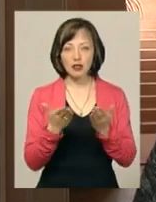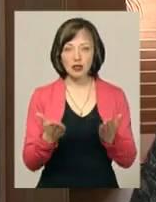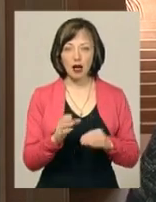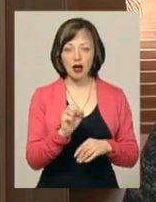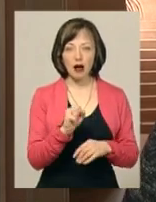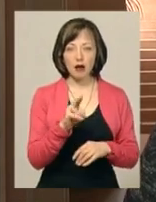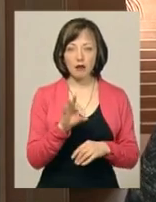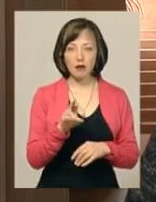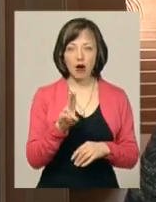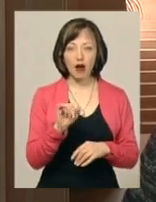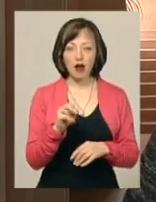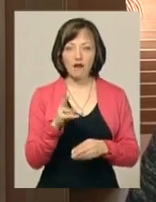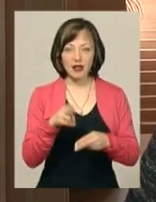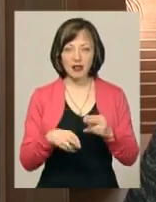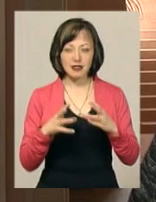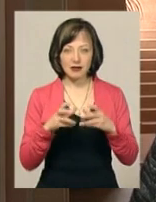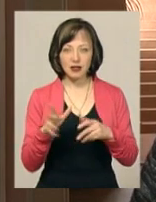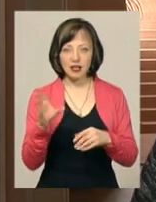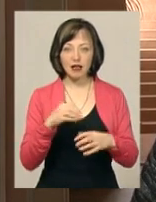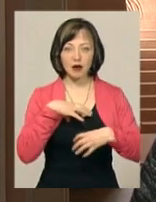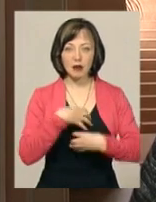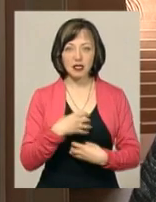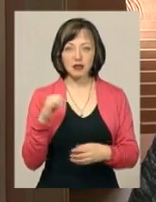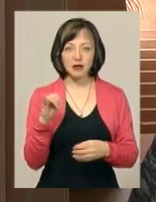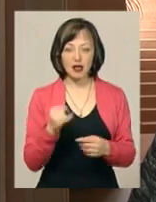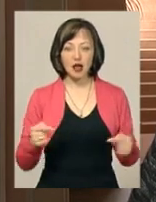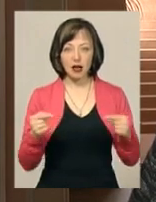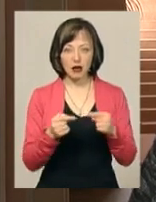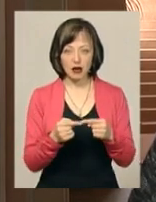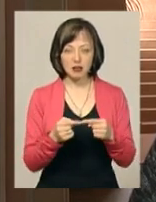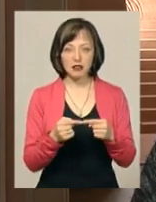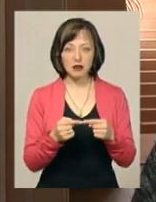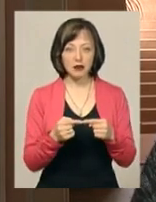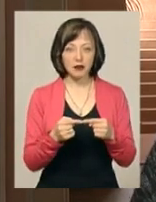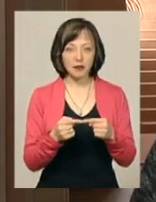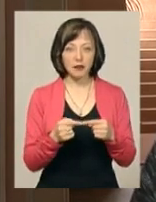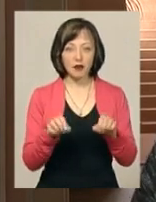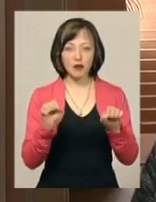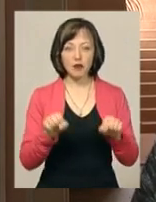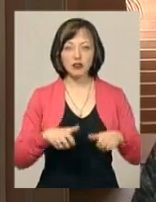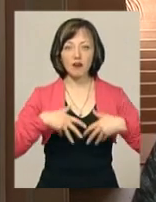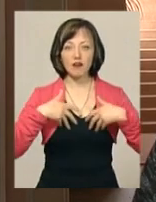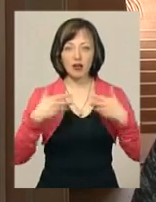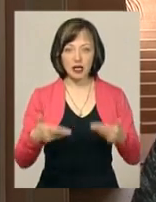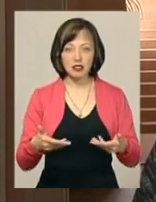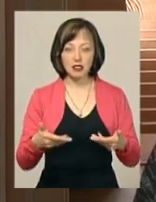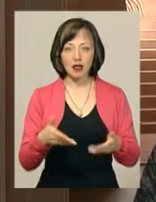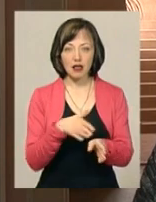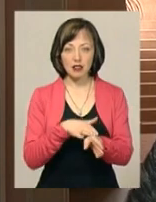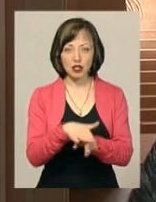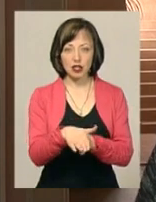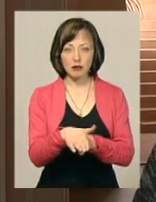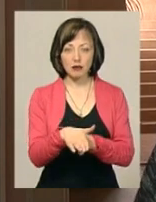Апокаліпсу описуються. Тому цей весь драматизм, він якраз досить можна виразити таким